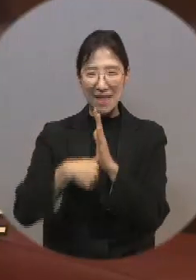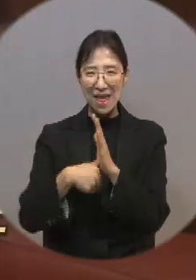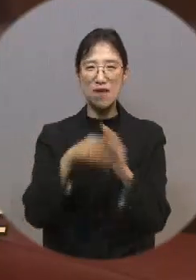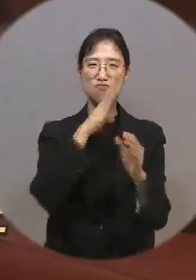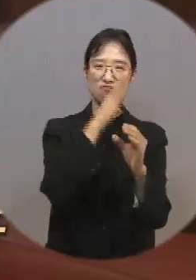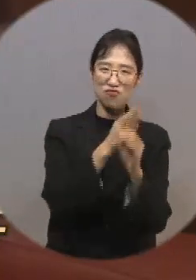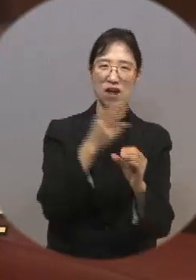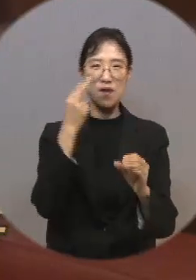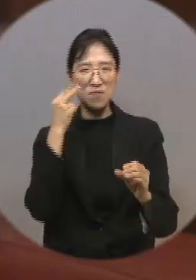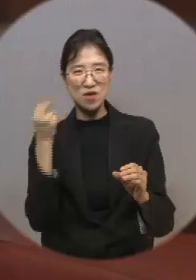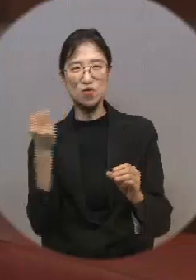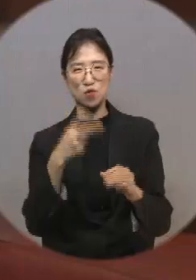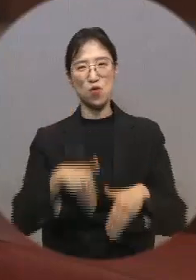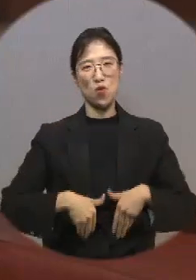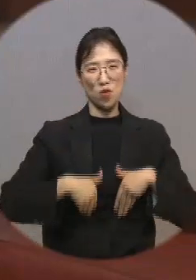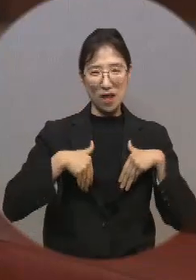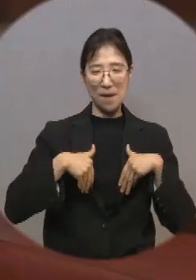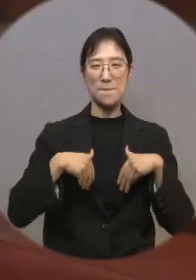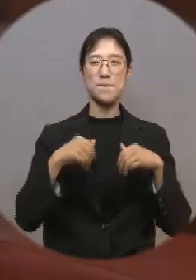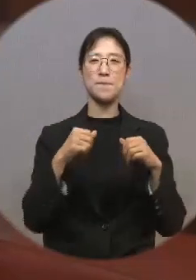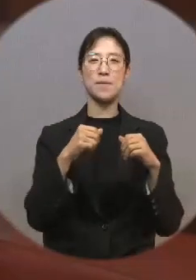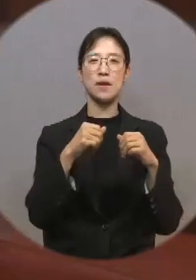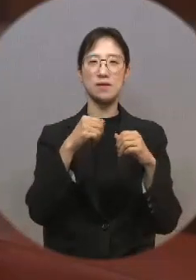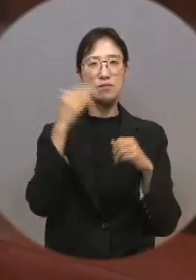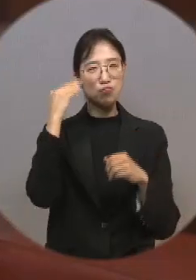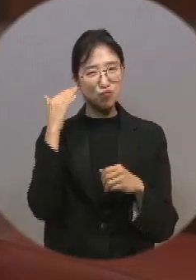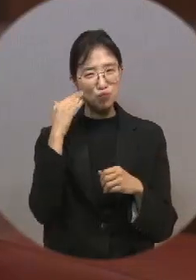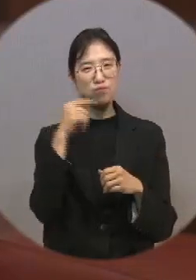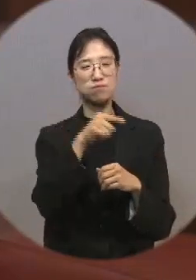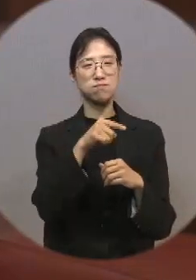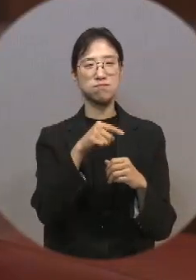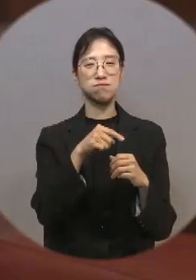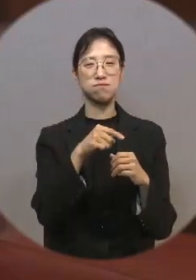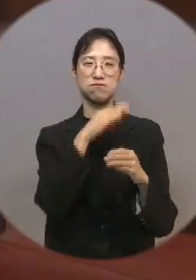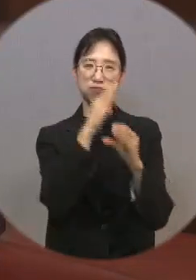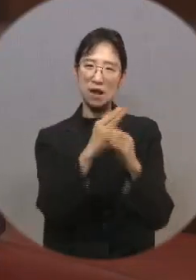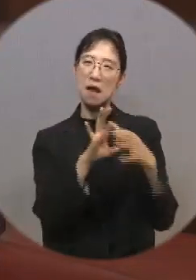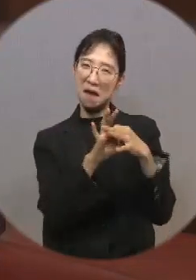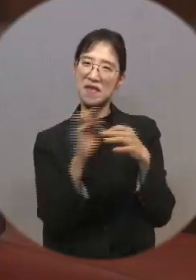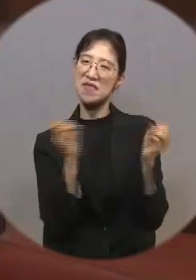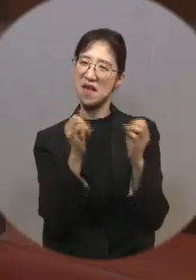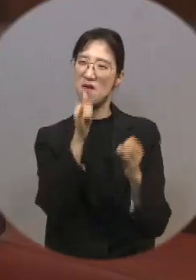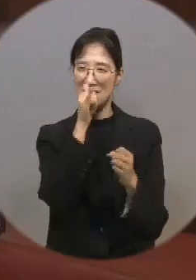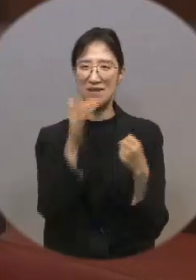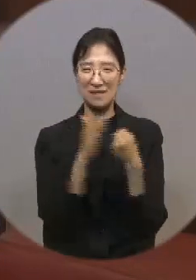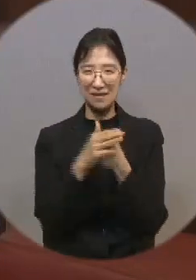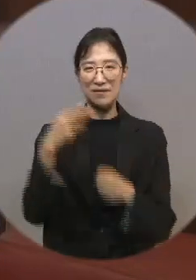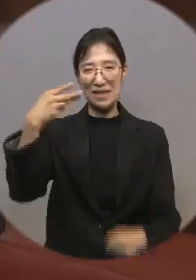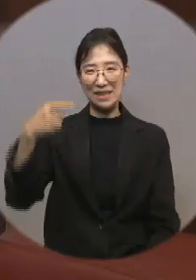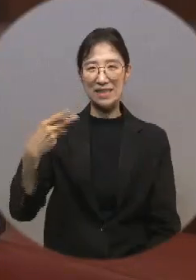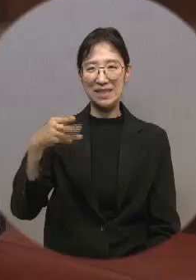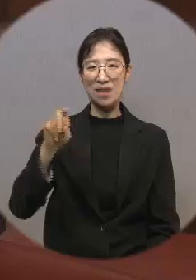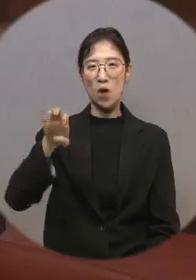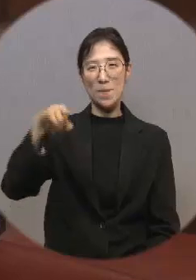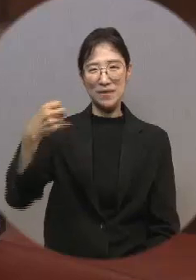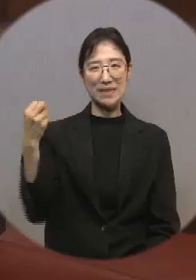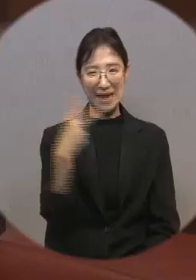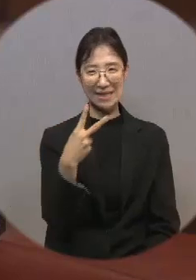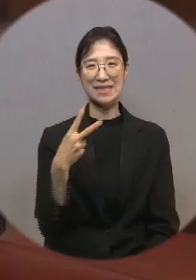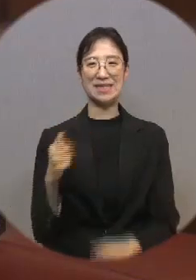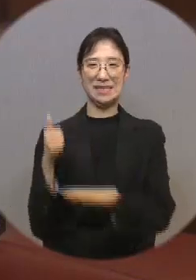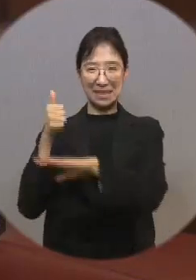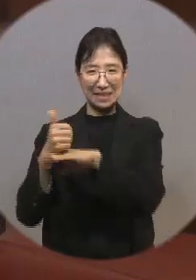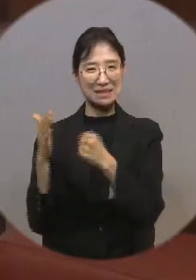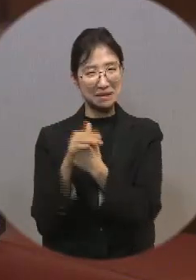관계라든지 아니면 남북 관계가 좀 이루어진 것 대화를 같아서 했다. 네, 그래서 저 또한 어쨌든 트럼프가 다시 재집권하게 되면서 좀